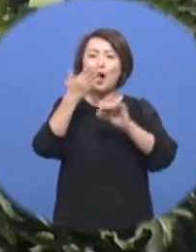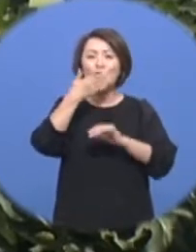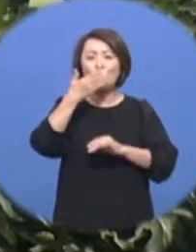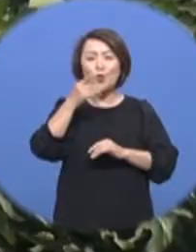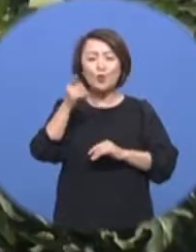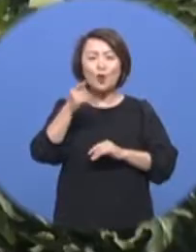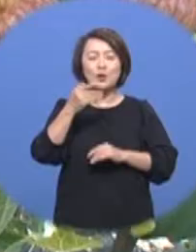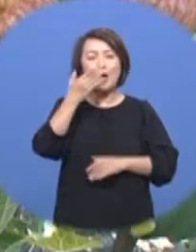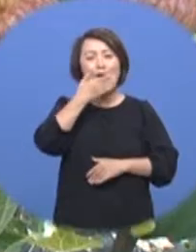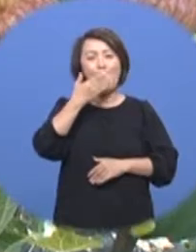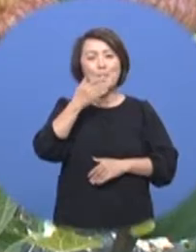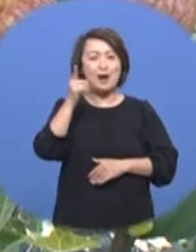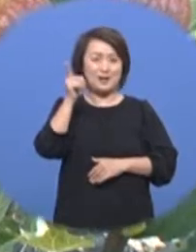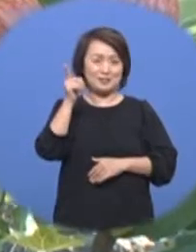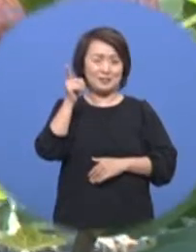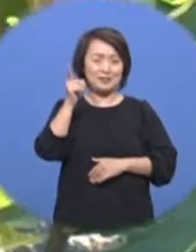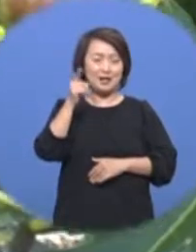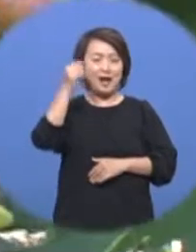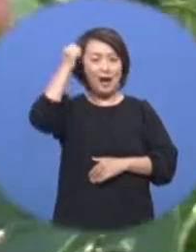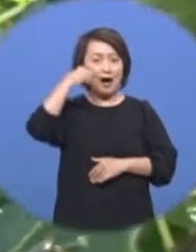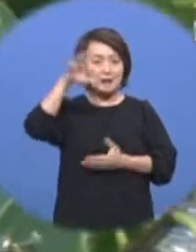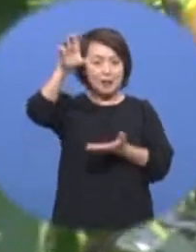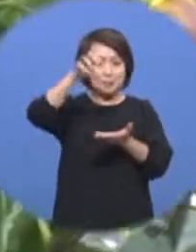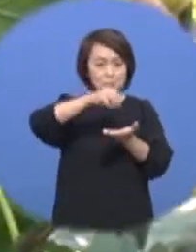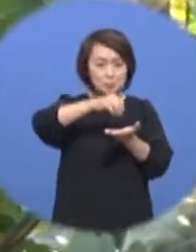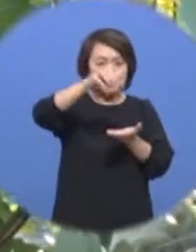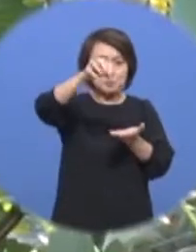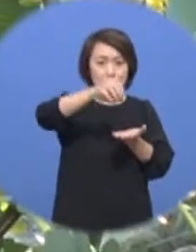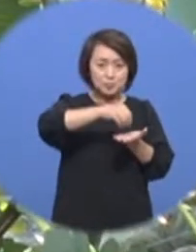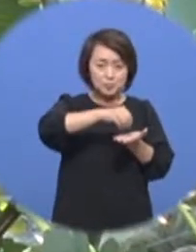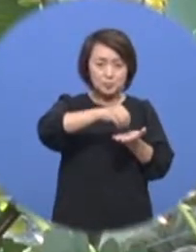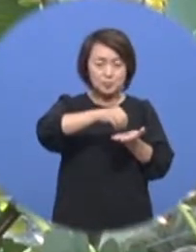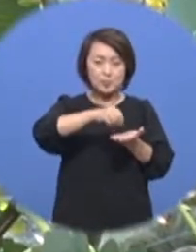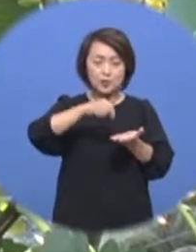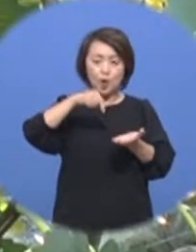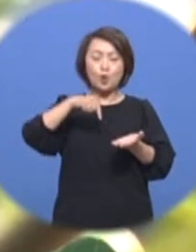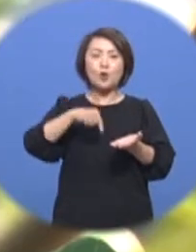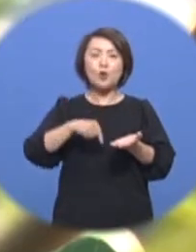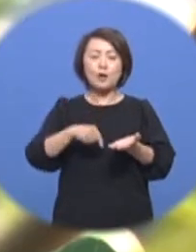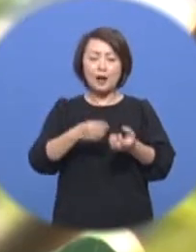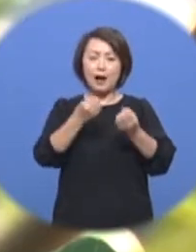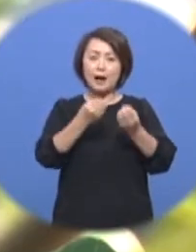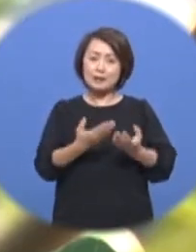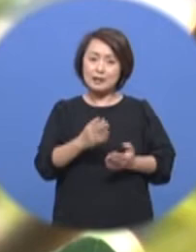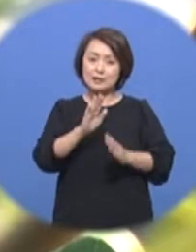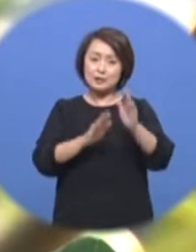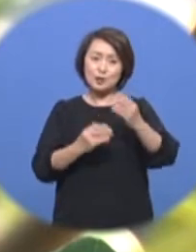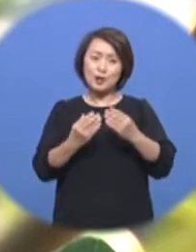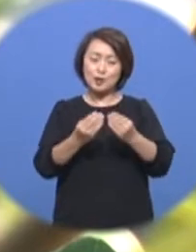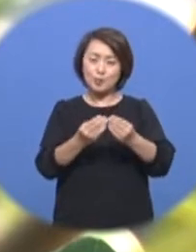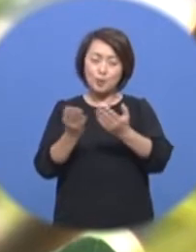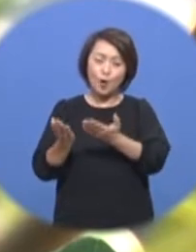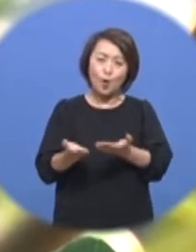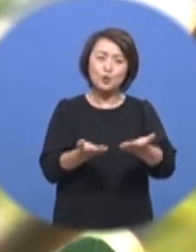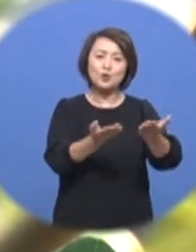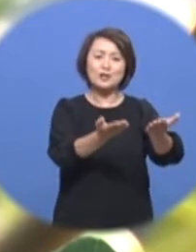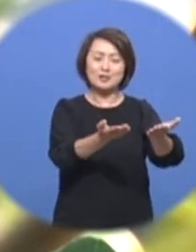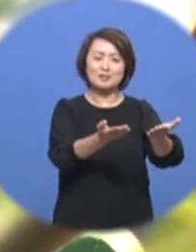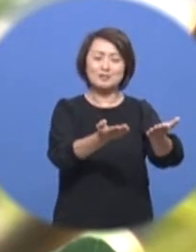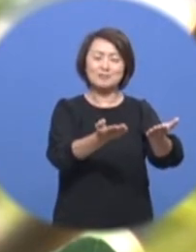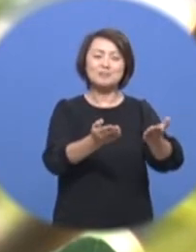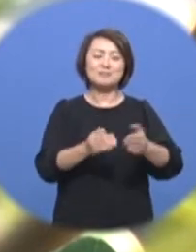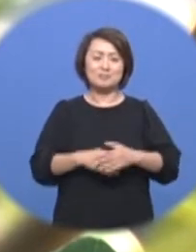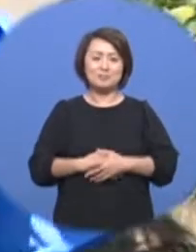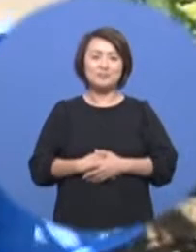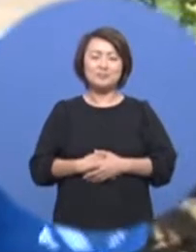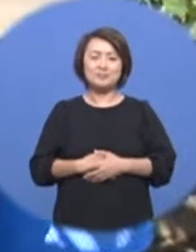いイチジクです。でそれを朝取りしたものを農家から直送で新鮮なままお届けする、こういったことを実現している